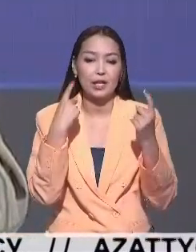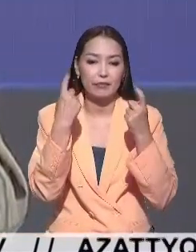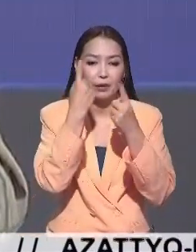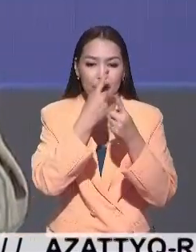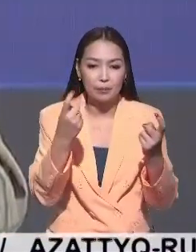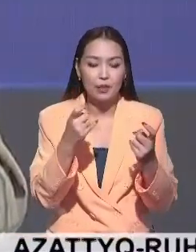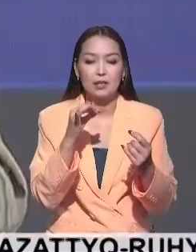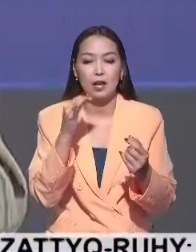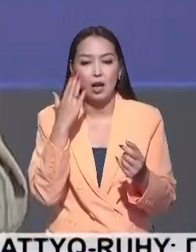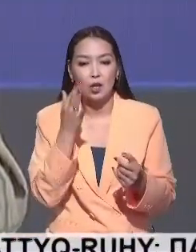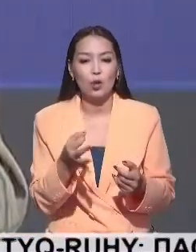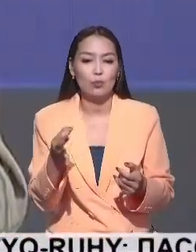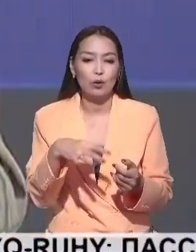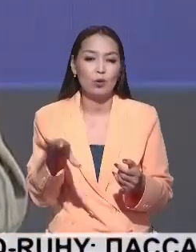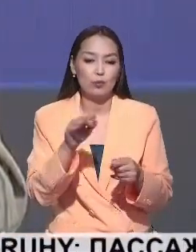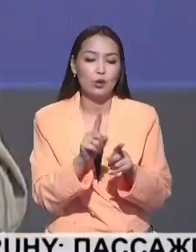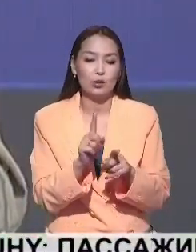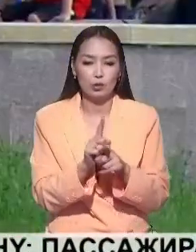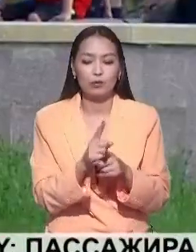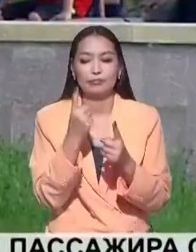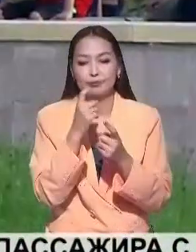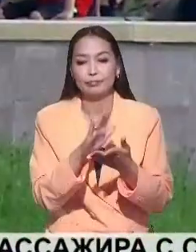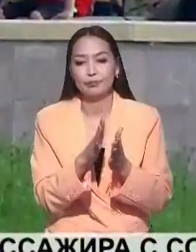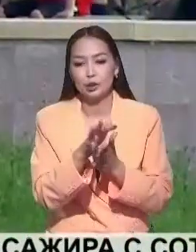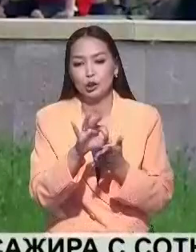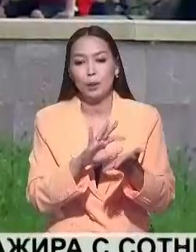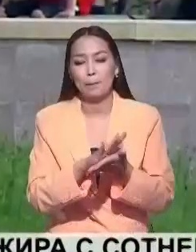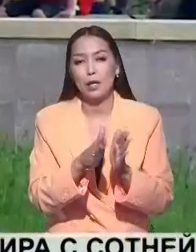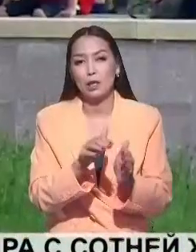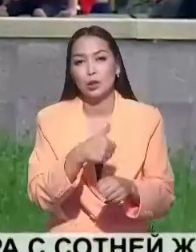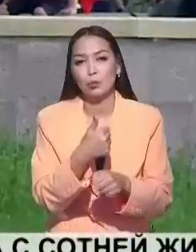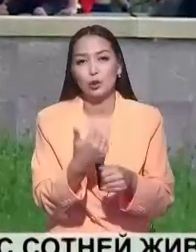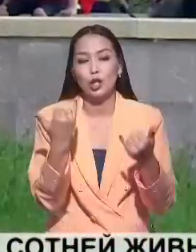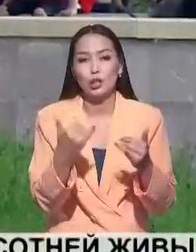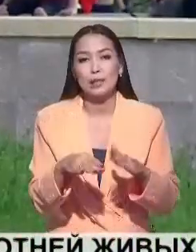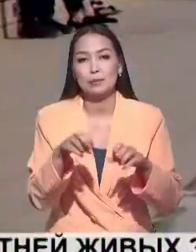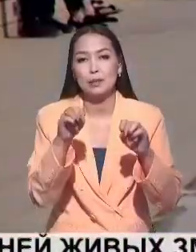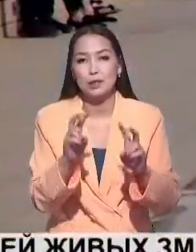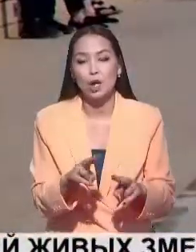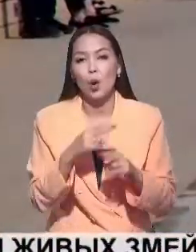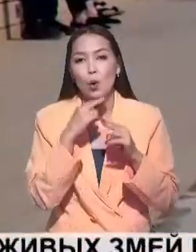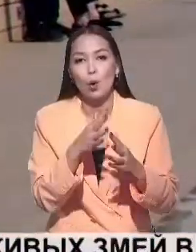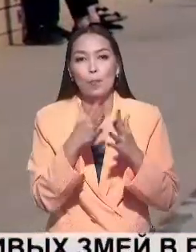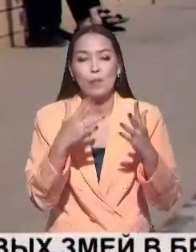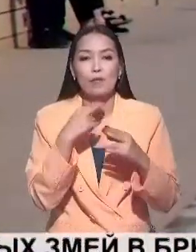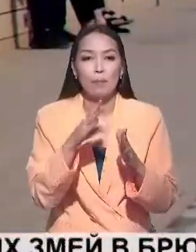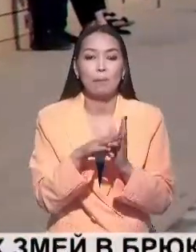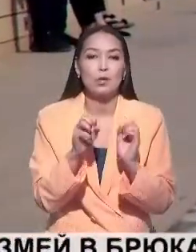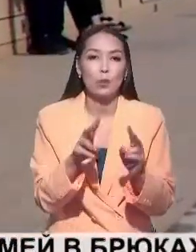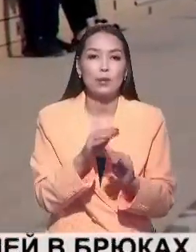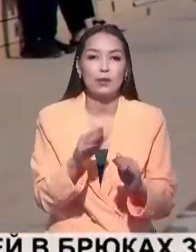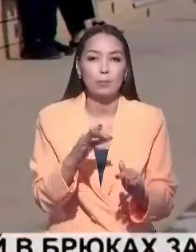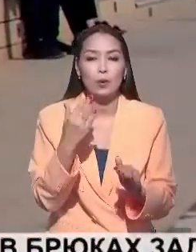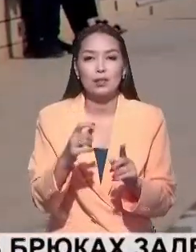на сайтах акиматов и региональных департаментов по чрезвычайной ситуации. Сейчас специалисты уделяют особое внимание безопасности детей. По